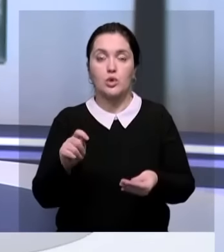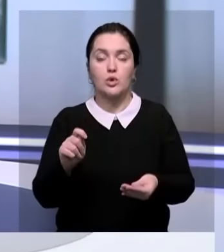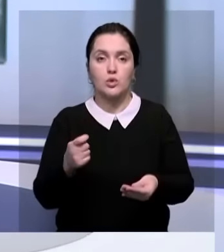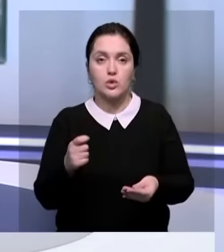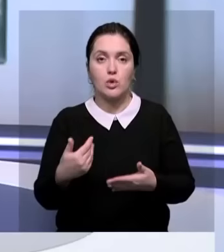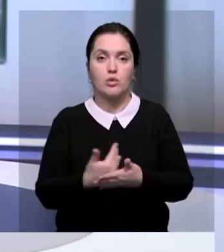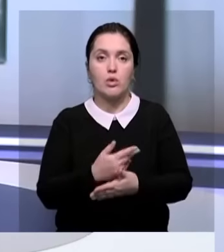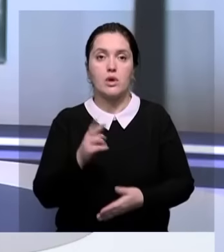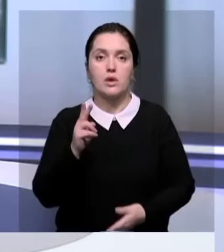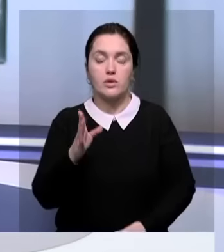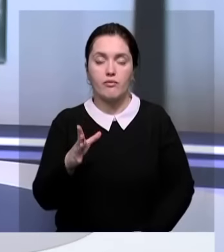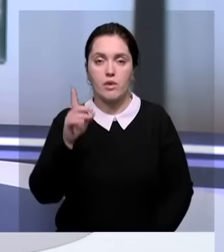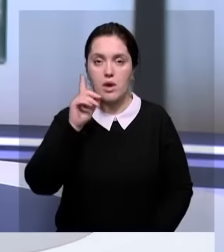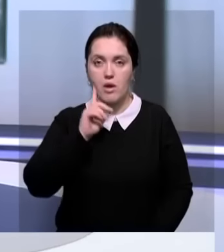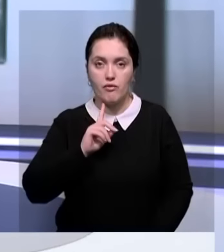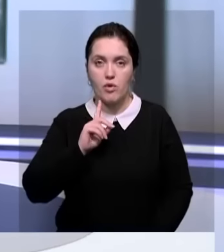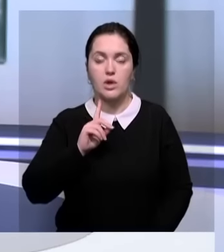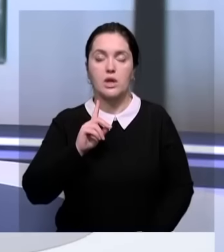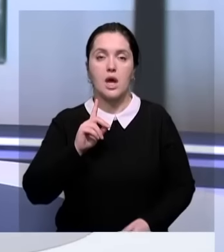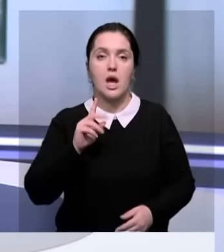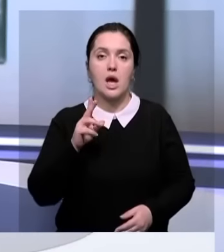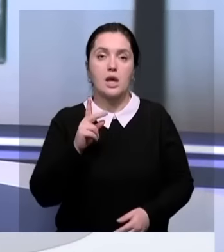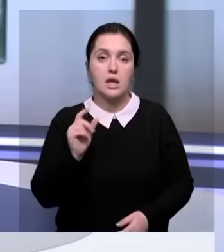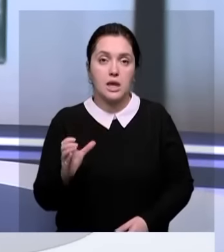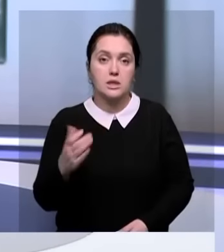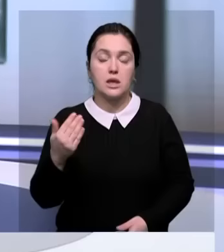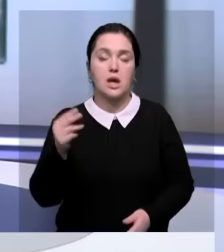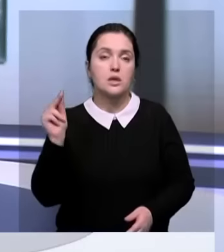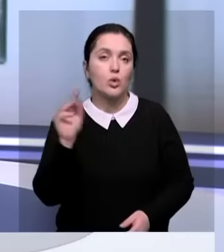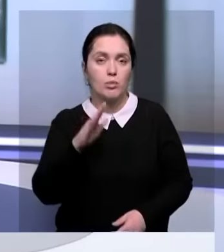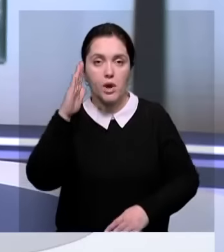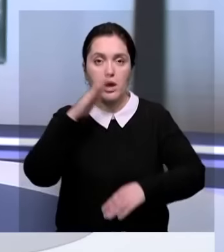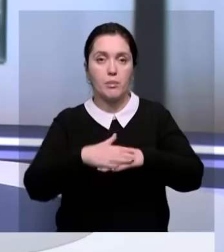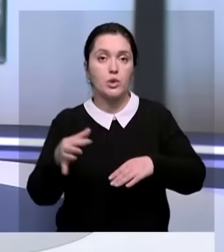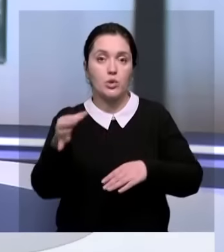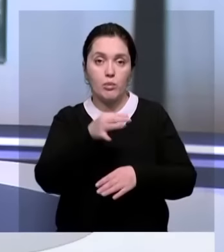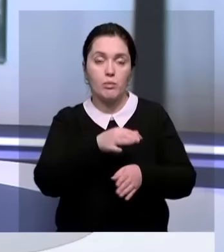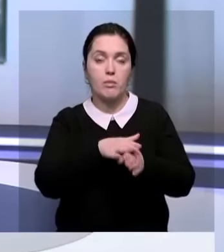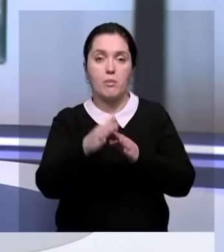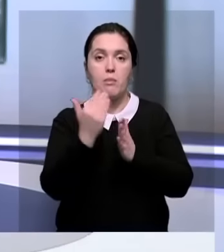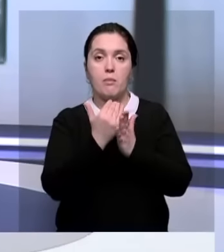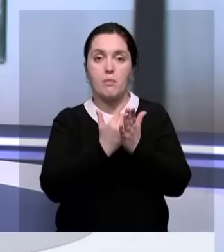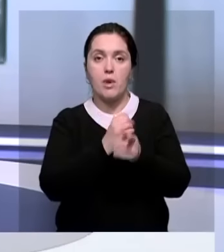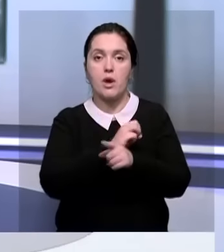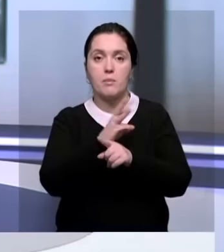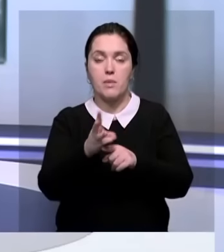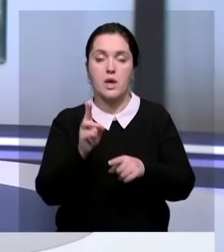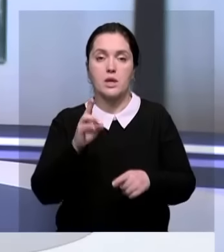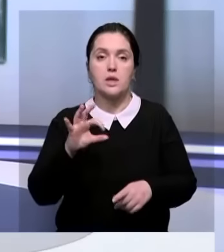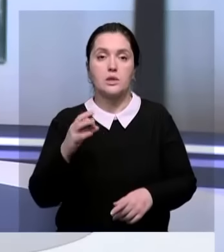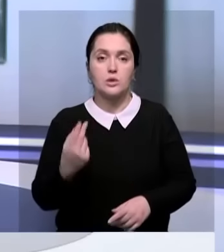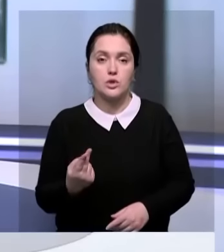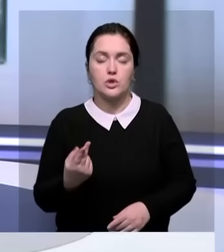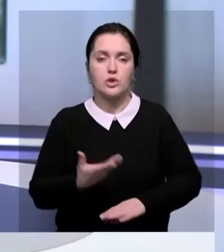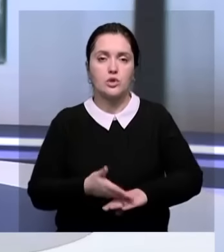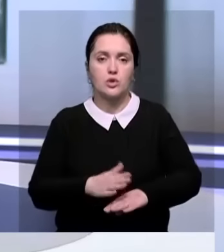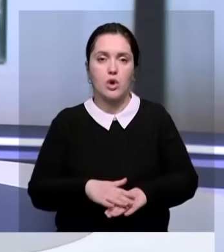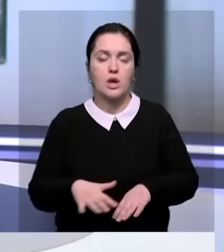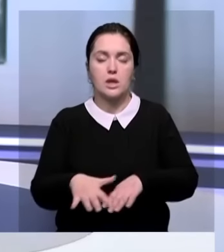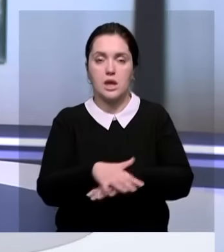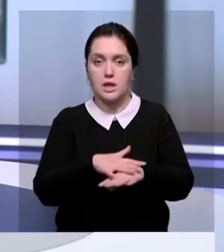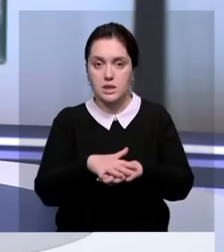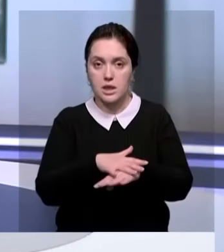от новых квартир комфорт-класса. Их закупил акимат области в рамках реализации программы по обеспечению жильем социально уязвимых